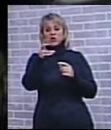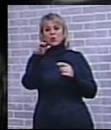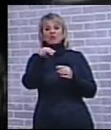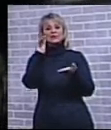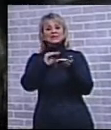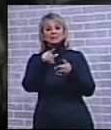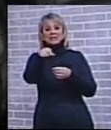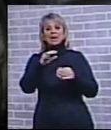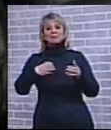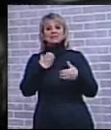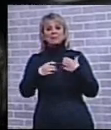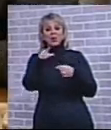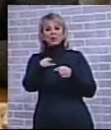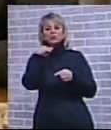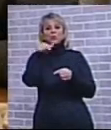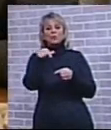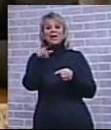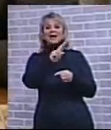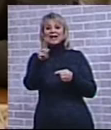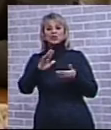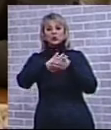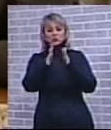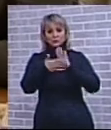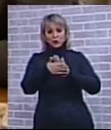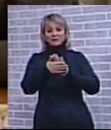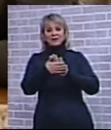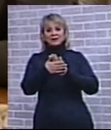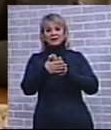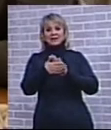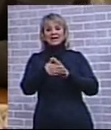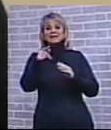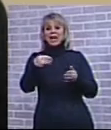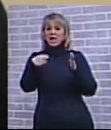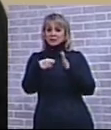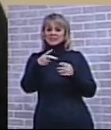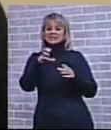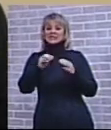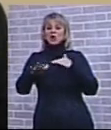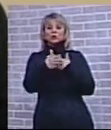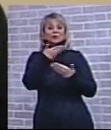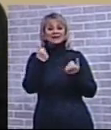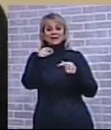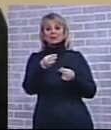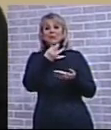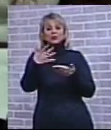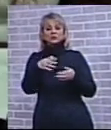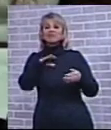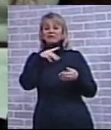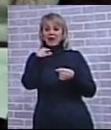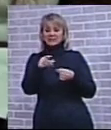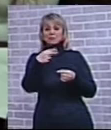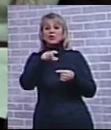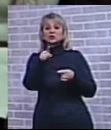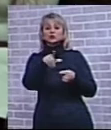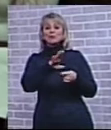Он отметил обеспокоенности в том, в каких условиях накормить страну уже нет. Продуктов достаточно, важно,